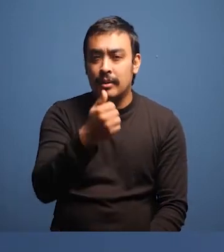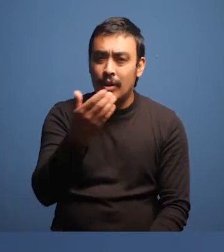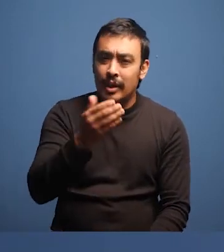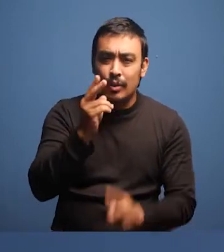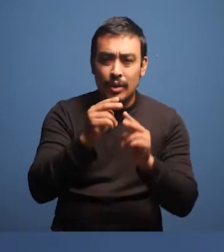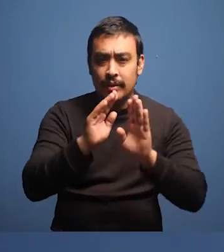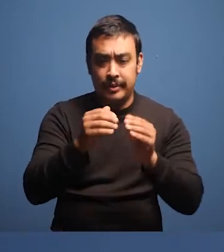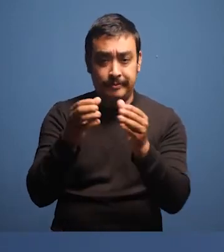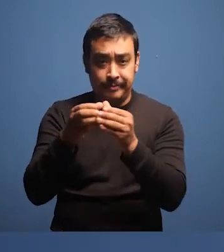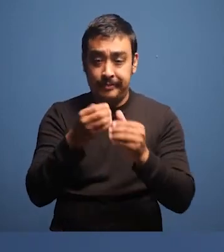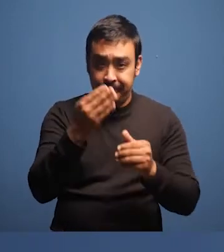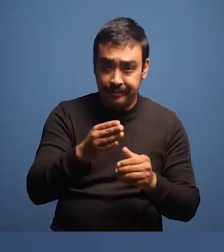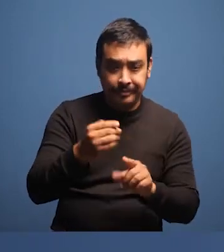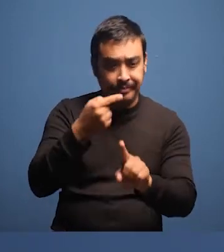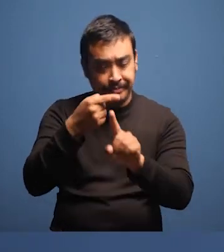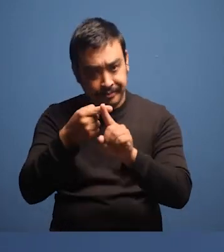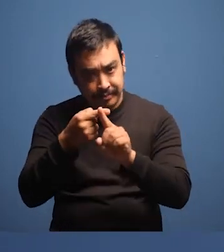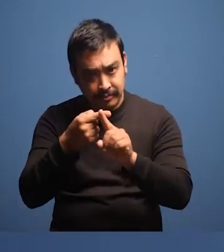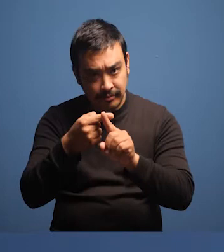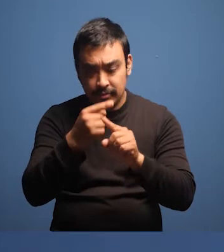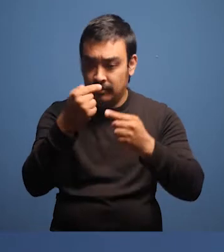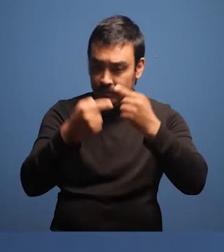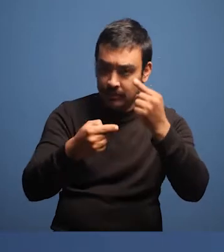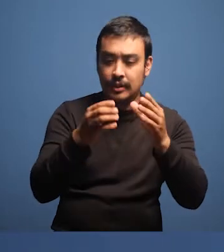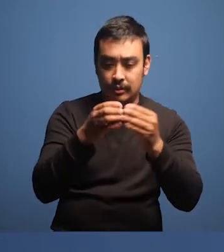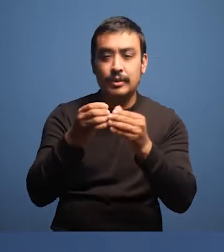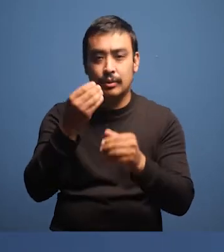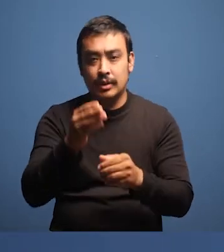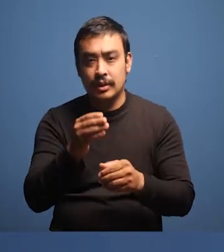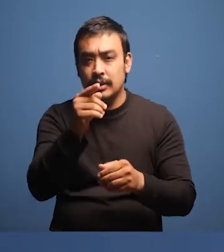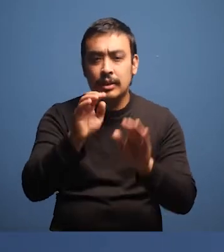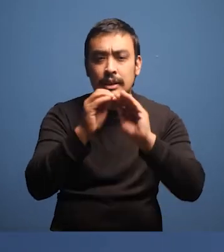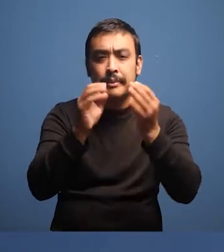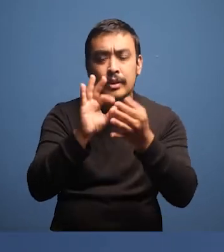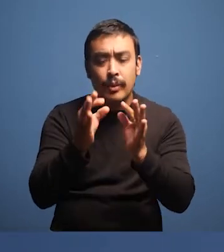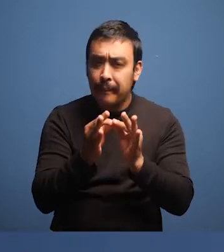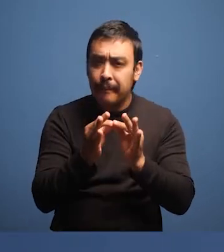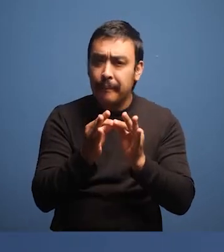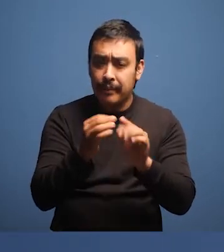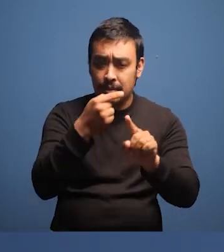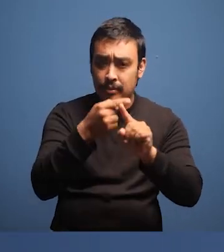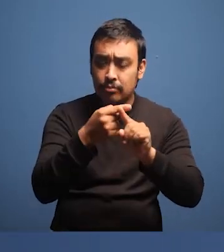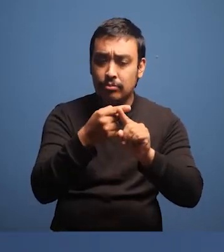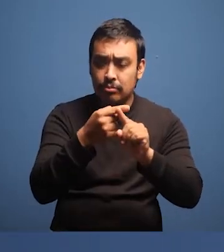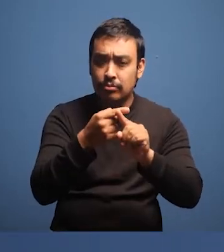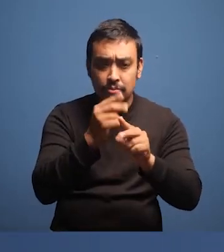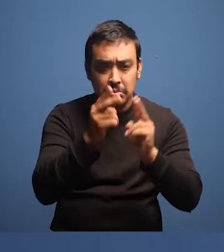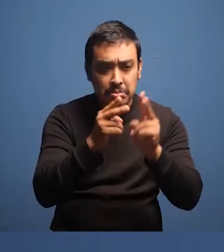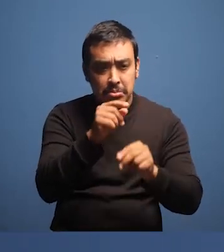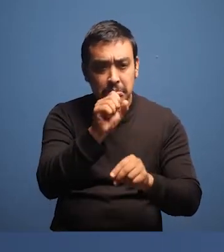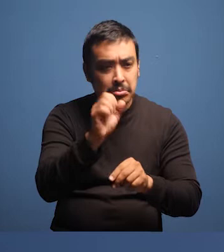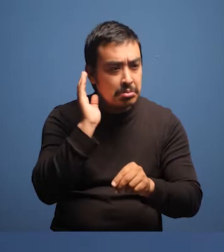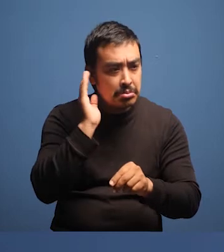दुईटा पाटो हुन्छ, एउटा सकारात्मक पाटो हुन्छ भने नकारात्मक पाटो पनि त्यस्तै नै हुन्छ। र सोसियल मिडियाको सकारात्मक पाटोहरू त हामीले मन्दिराजीबाट सुनि